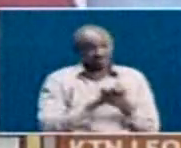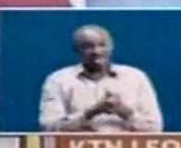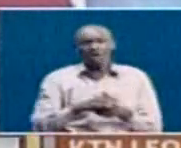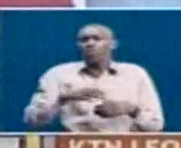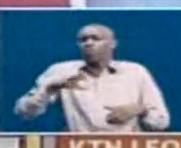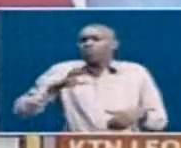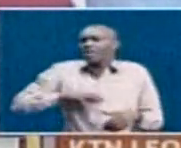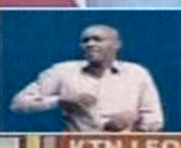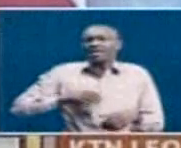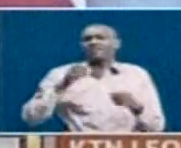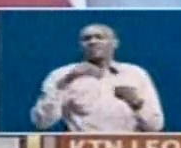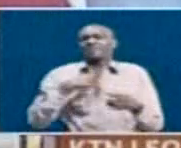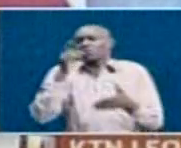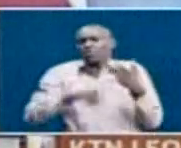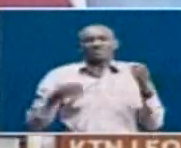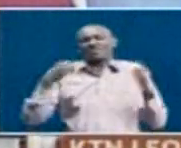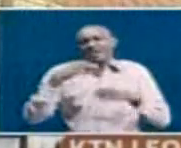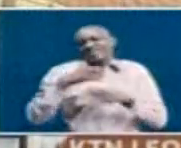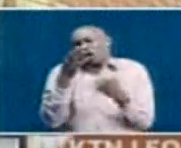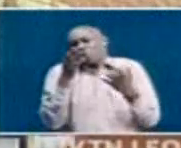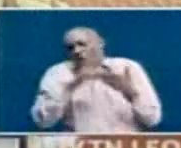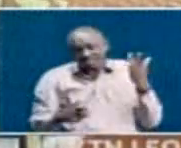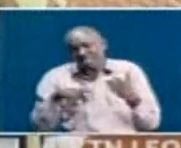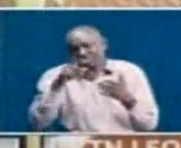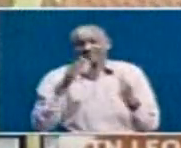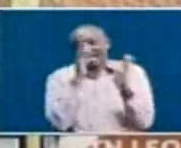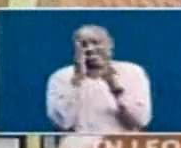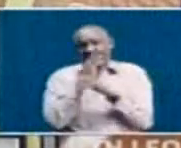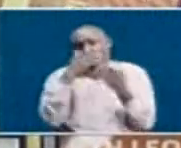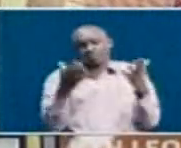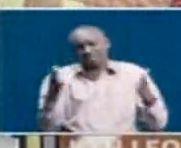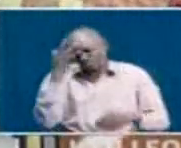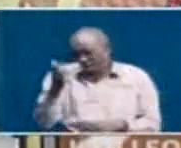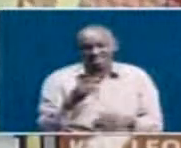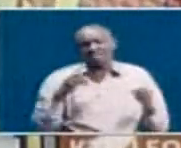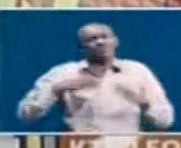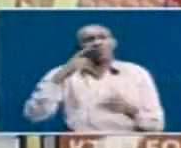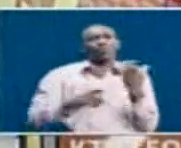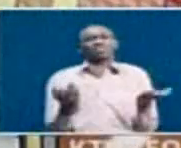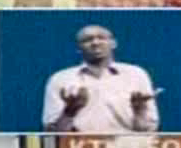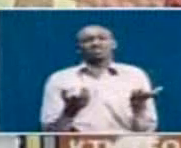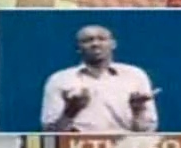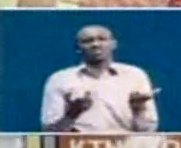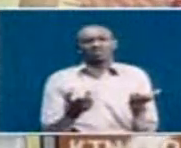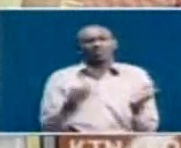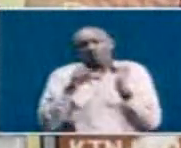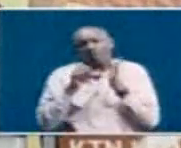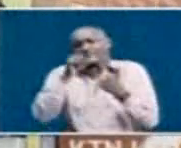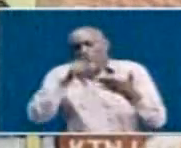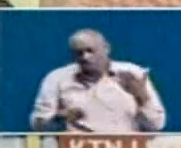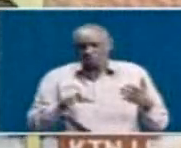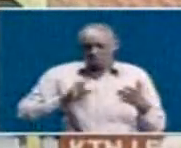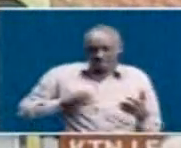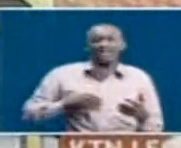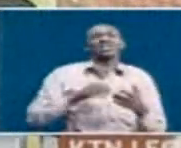ama ni wasiwasi upi umfanya wanawake kuamua hatisemi ukweli kuhusu mali nilionayo mimi kumwambia mume wangu? Kwani jambo gani limetusukuma sisi